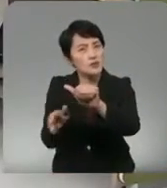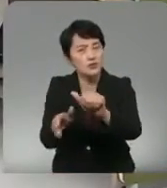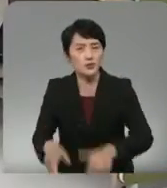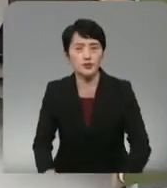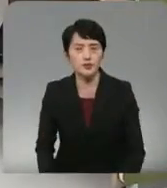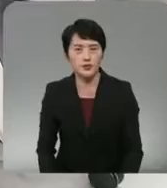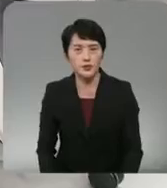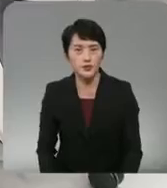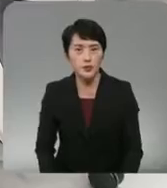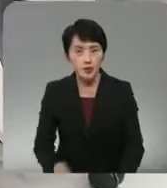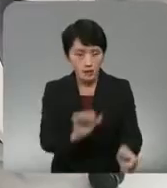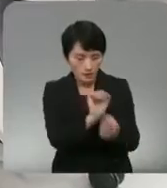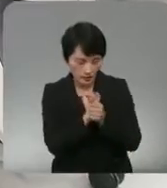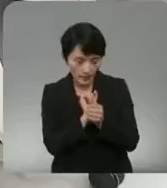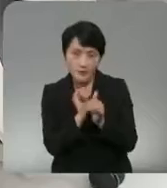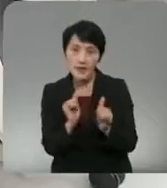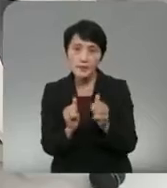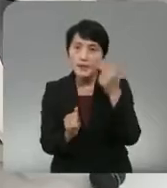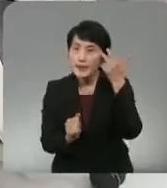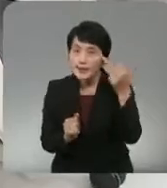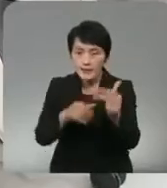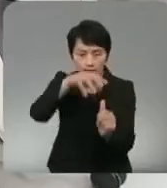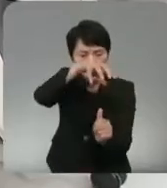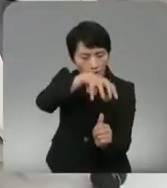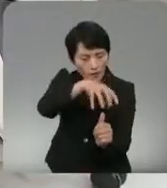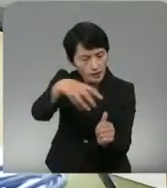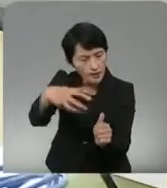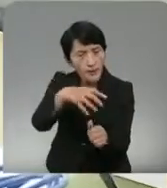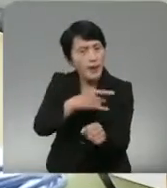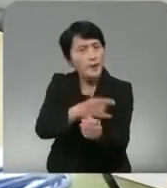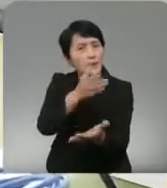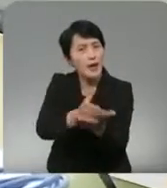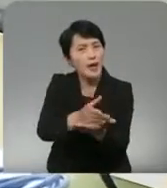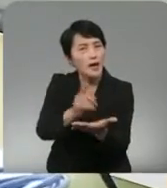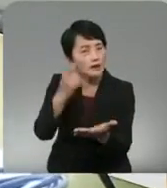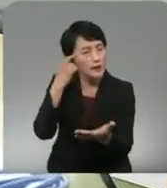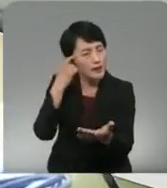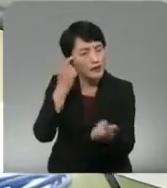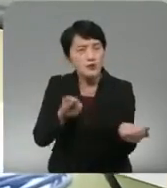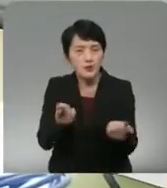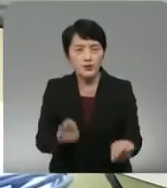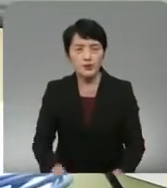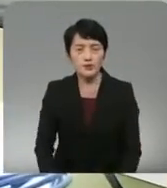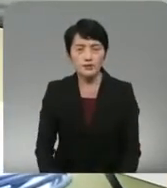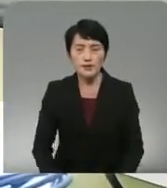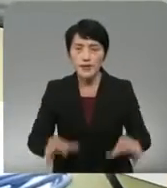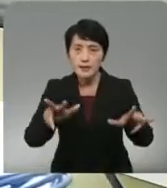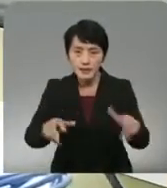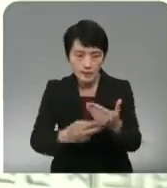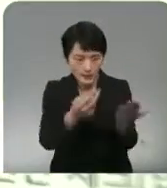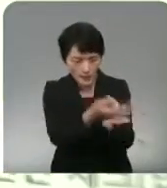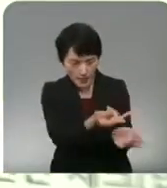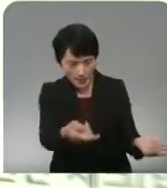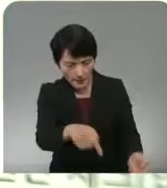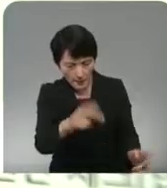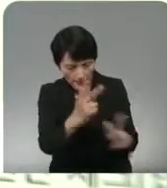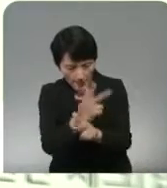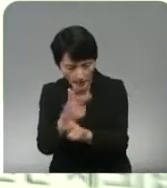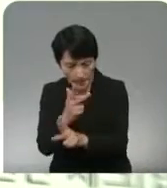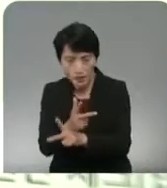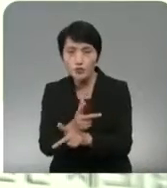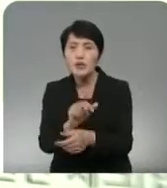296 nouvelles contaminations. Le chiffre a chuté de moitié en 3 mois et demi. Le nombre de patients en état grave s'est élevé